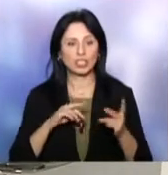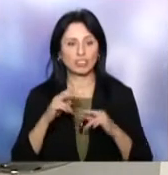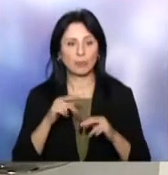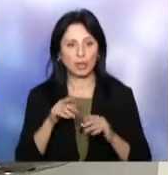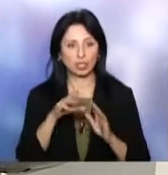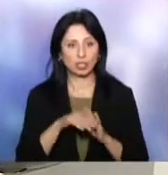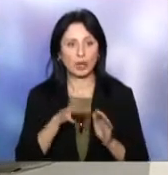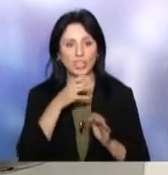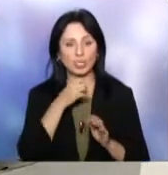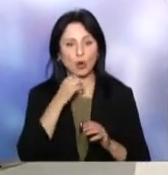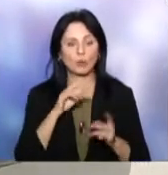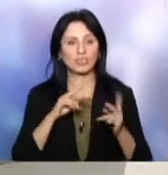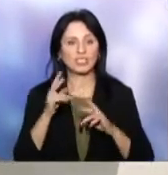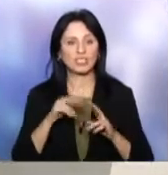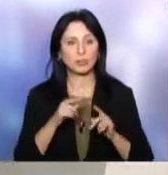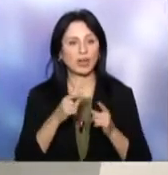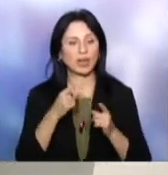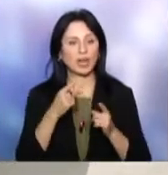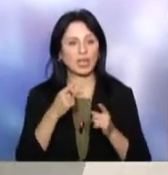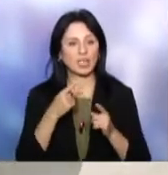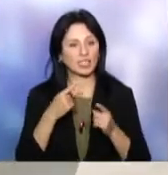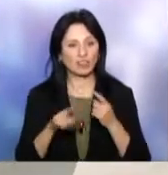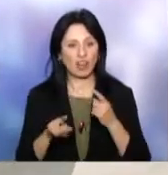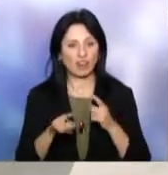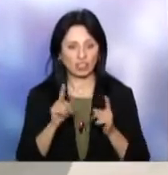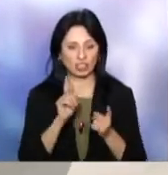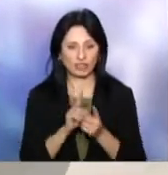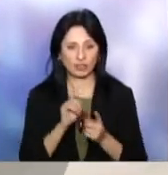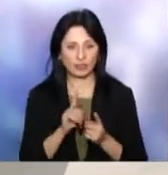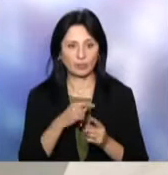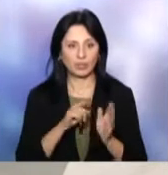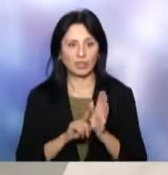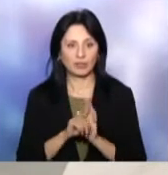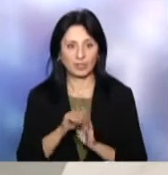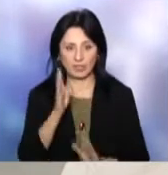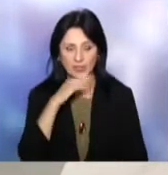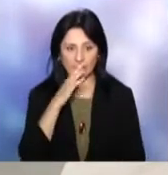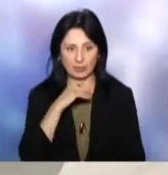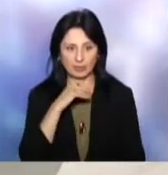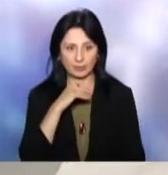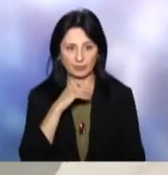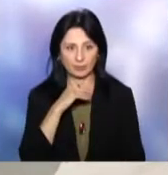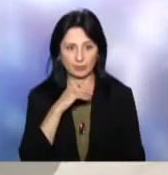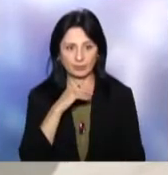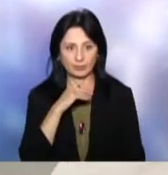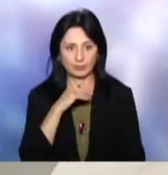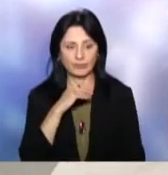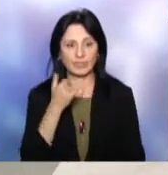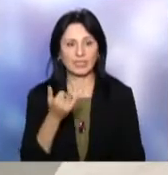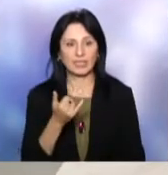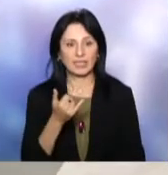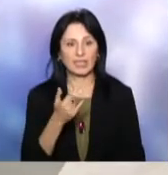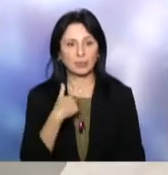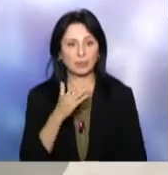მათ შორის ასაკობრივ ცვლილებებს და სრულიად სხვაგვარად შეხვდეს. მე დავიწყებდი წყლით. დღეს მე